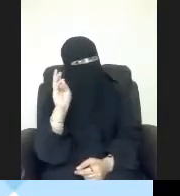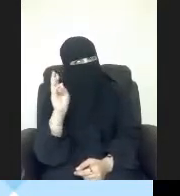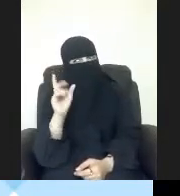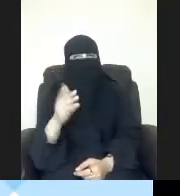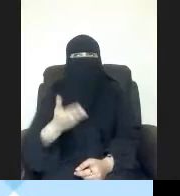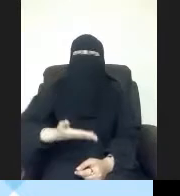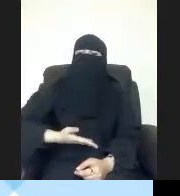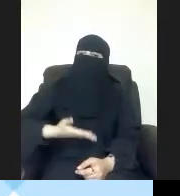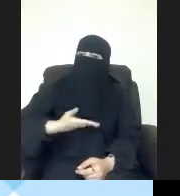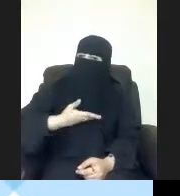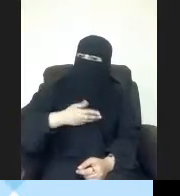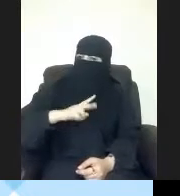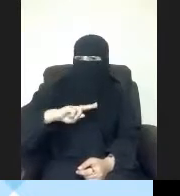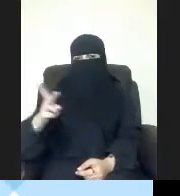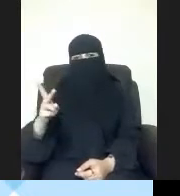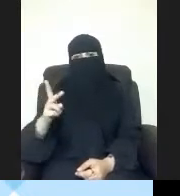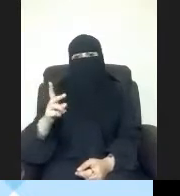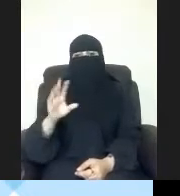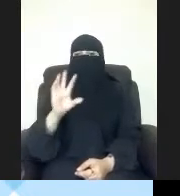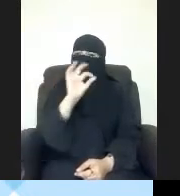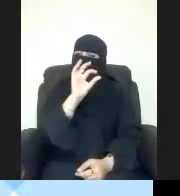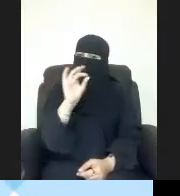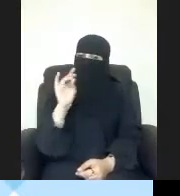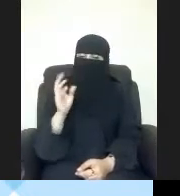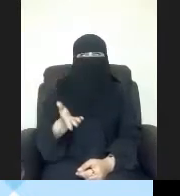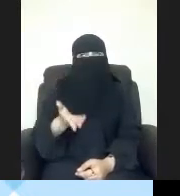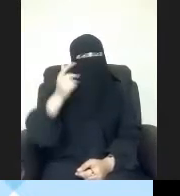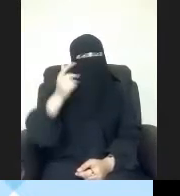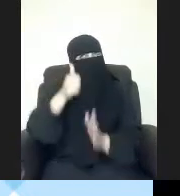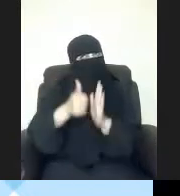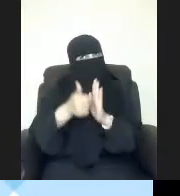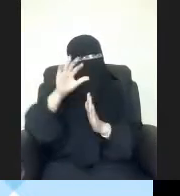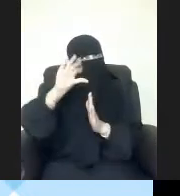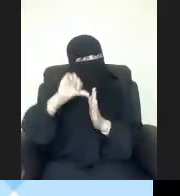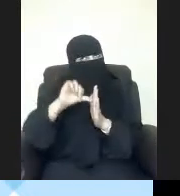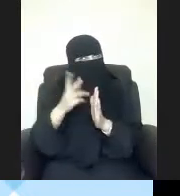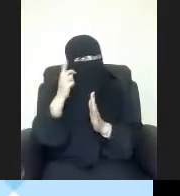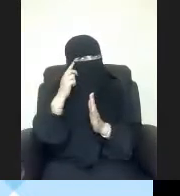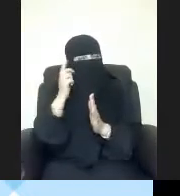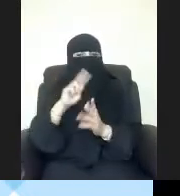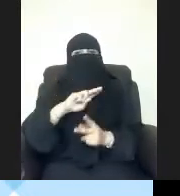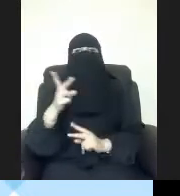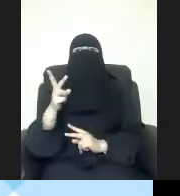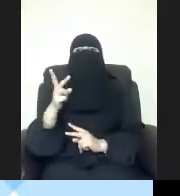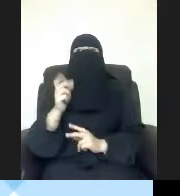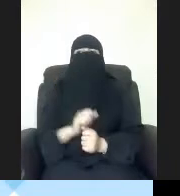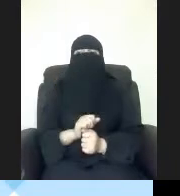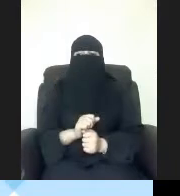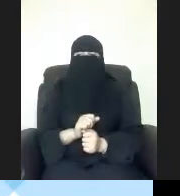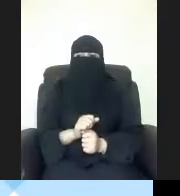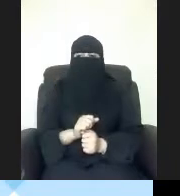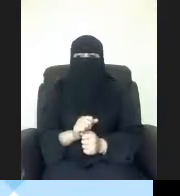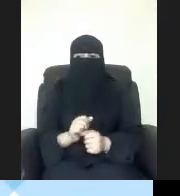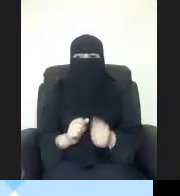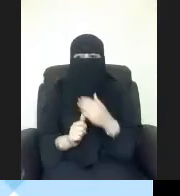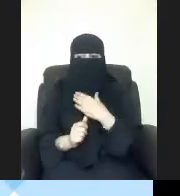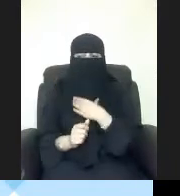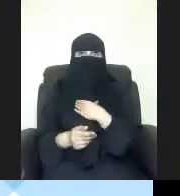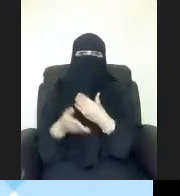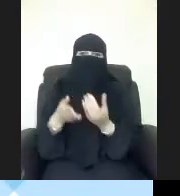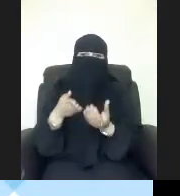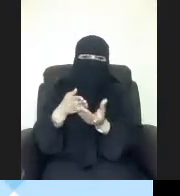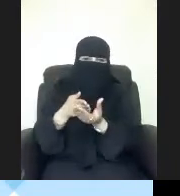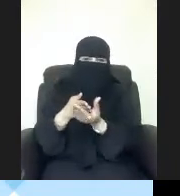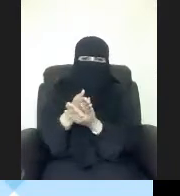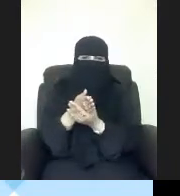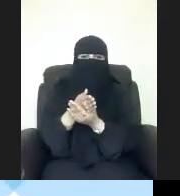وأوقاتهم. يكون عندي مرونة حتى لما أكون داخل النظام أو داخل التعلم المدمج،